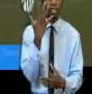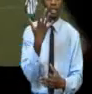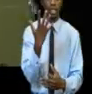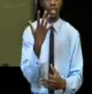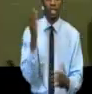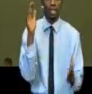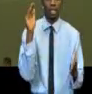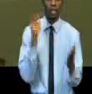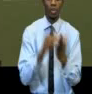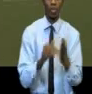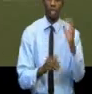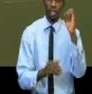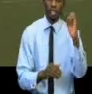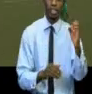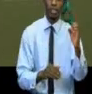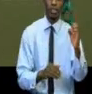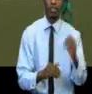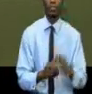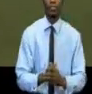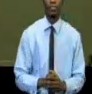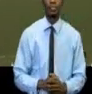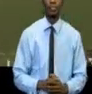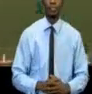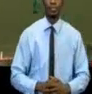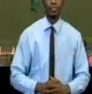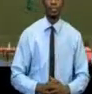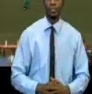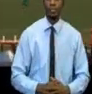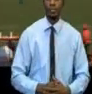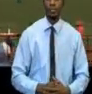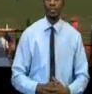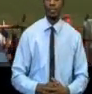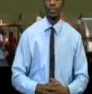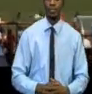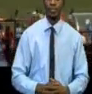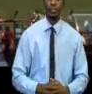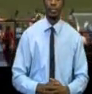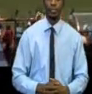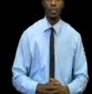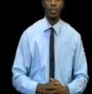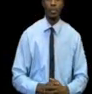New Soger qui n'a pas du tout existé tout au long de la partie.